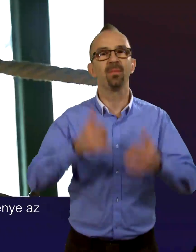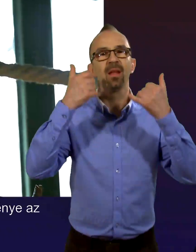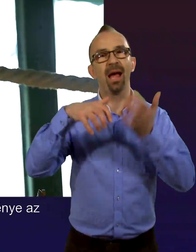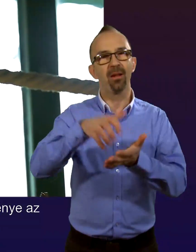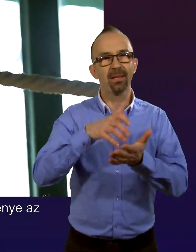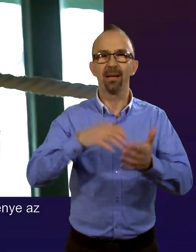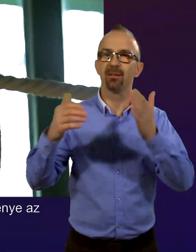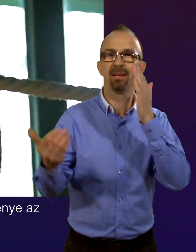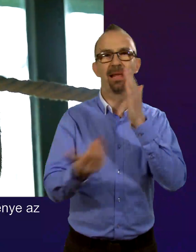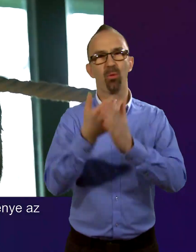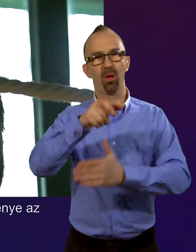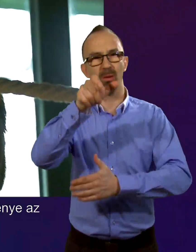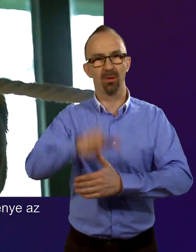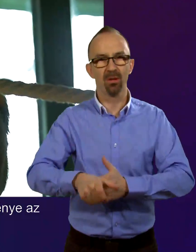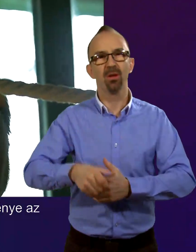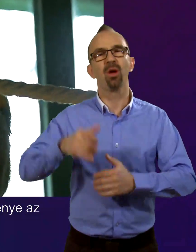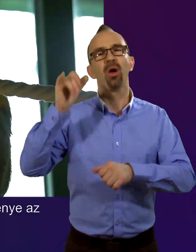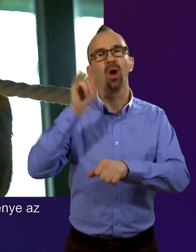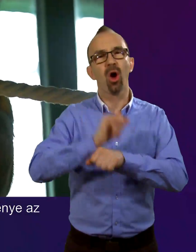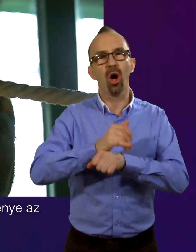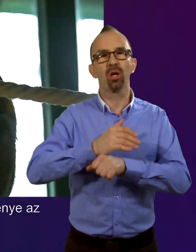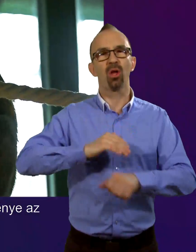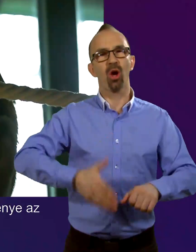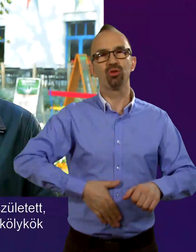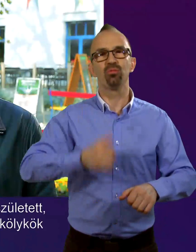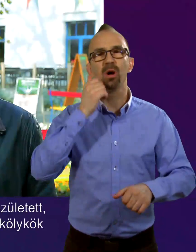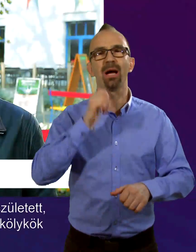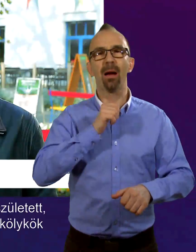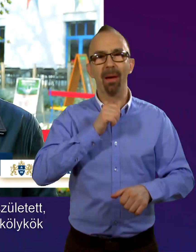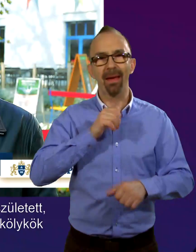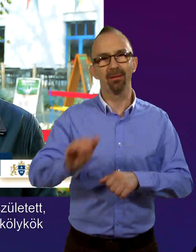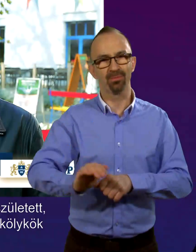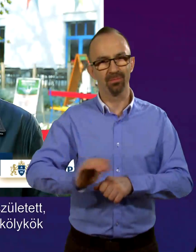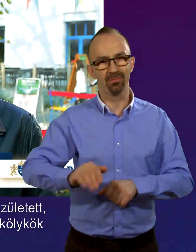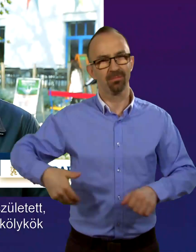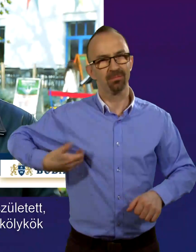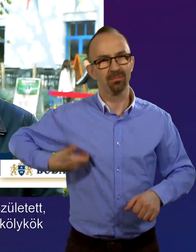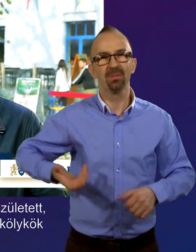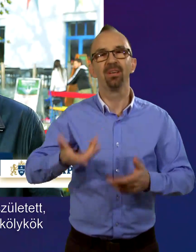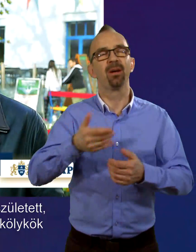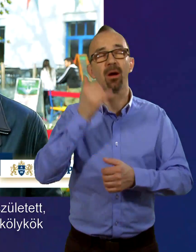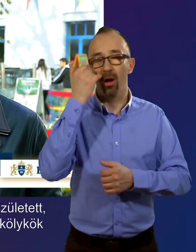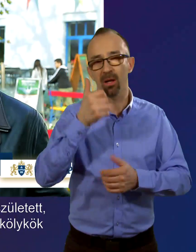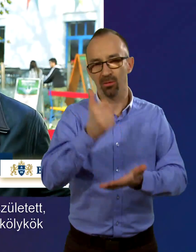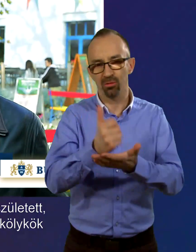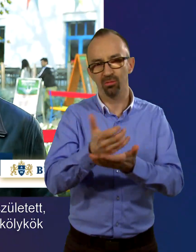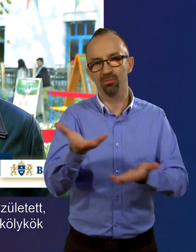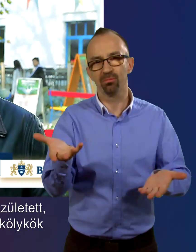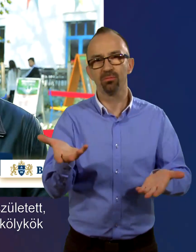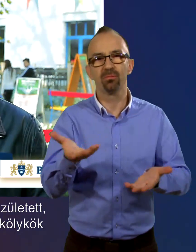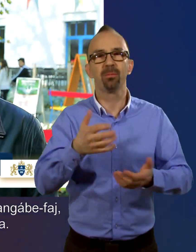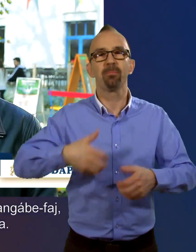Az állatkertünk egyik legújabb jövevénye az aranyhasú mongálbe kölyök, és hát nem csak azért jó, hogy ő megszületett, mert nagyon aranyos, hát a